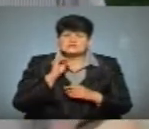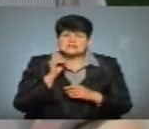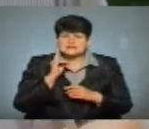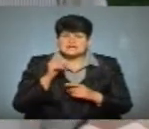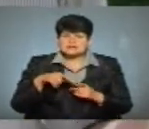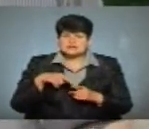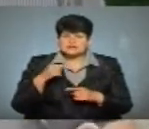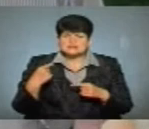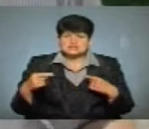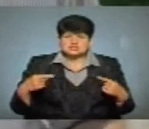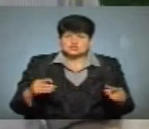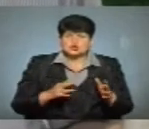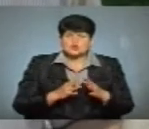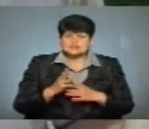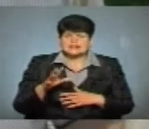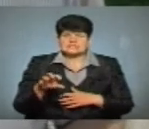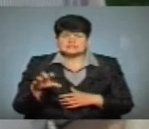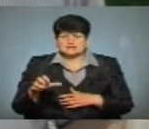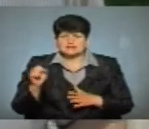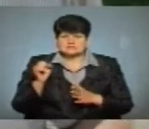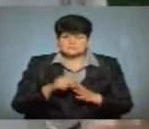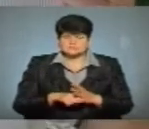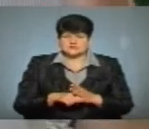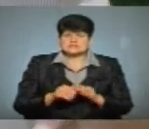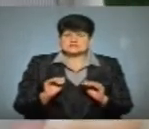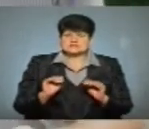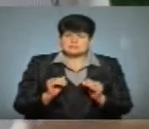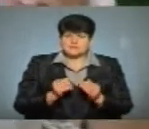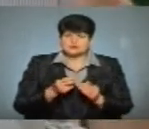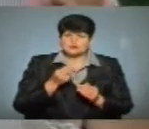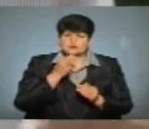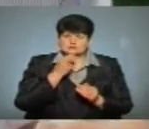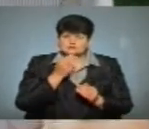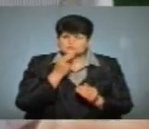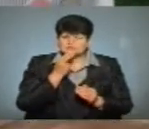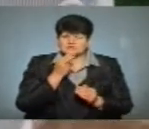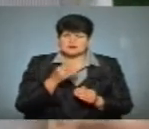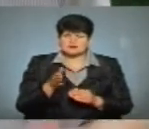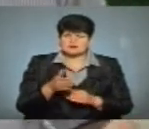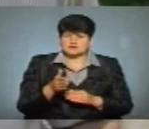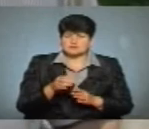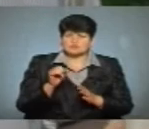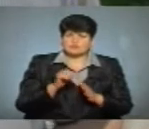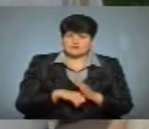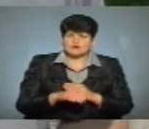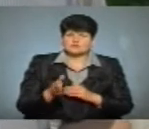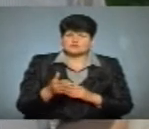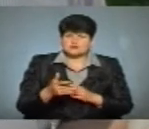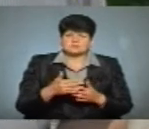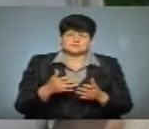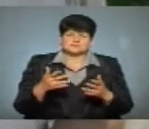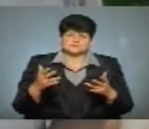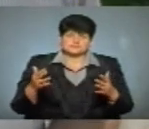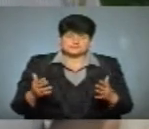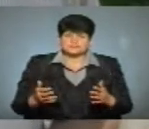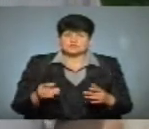інші рослини і тварини, в тому числі зменшуючи кормову базу для риб, і вбивають риб і так далі, тому подібне.